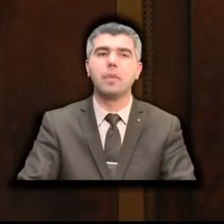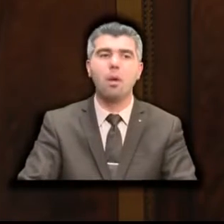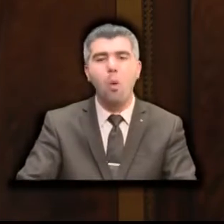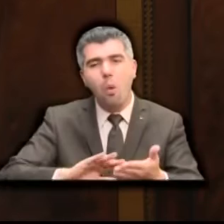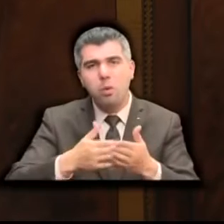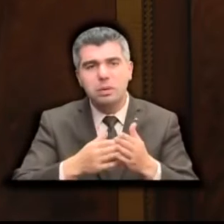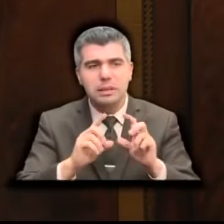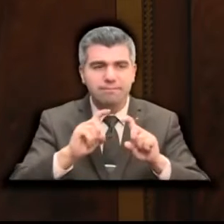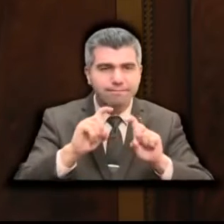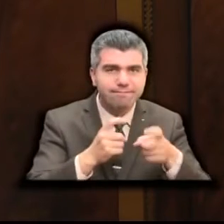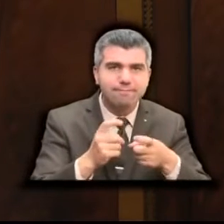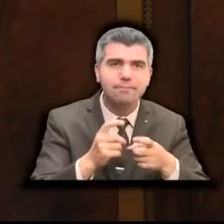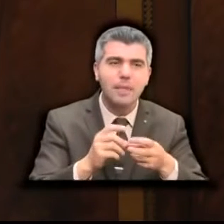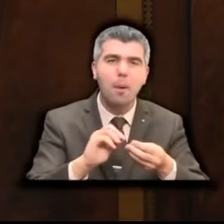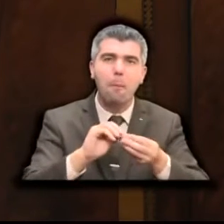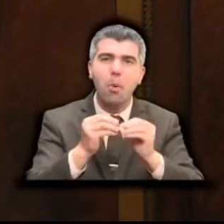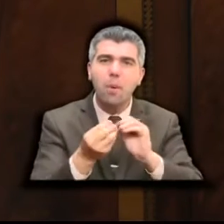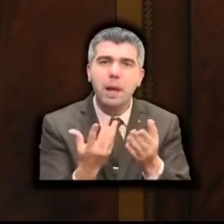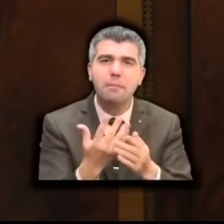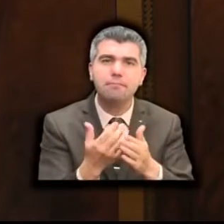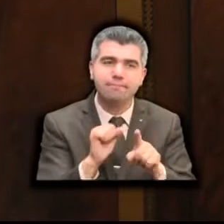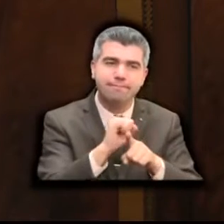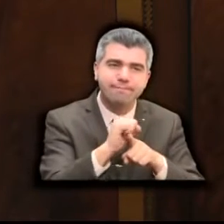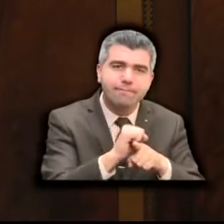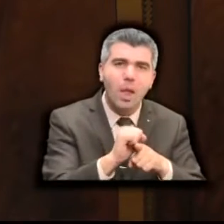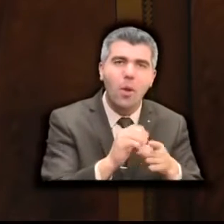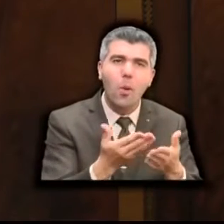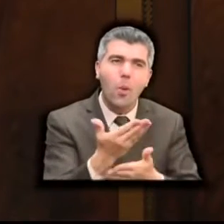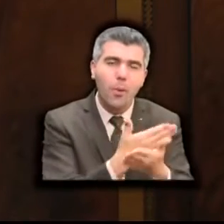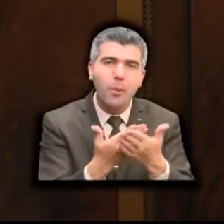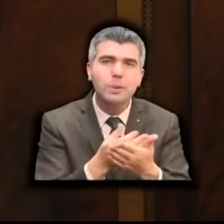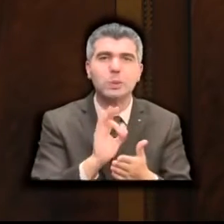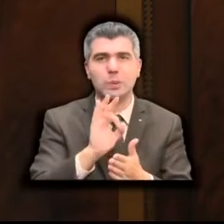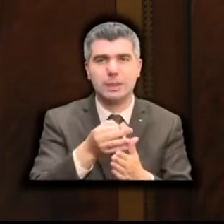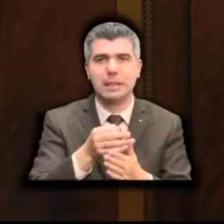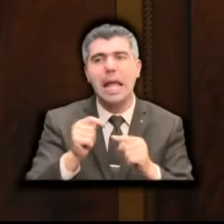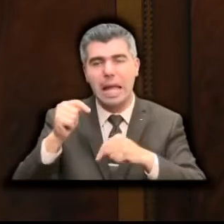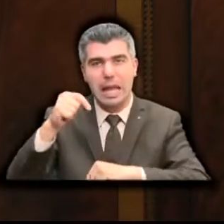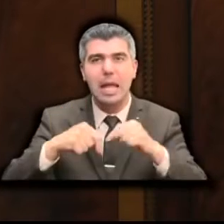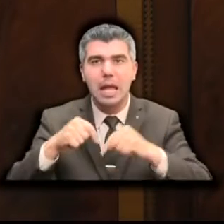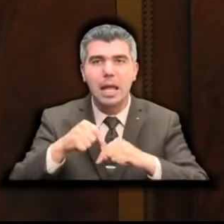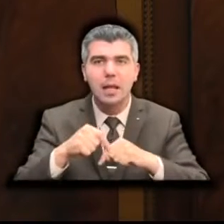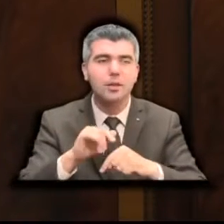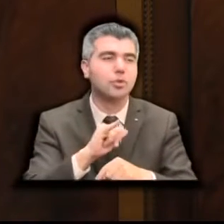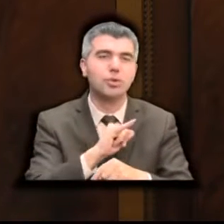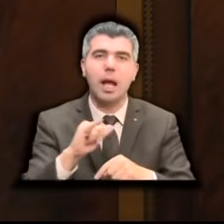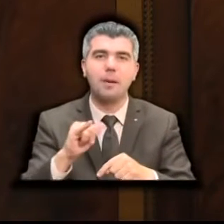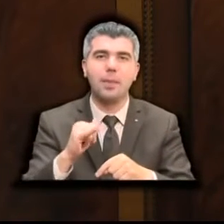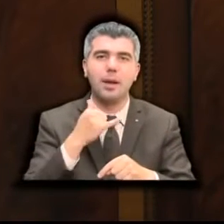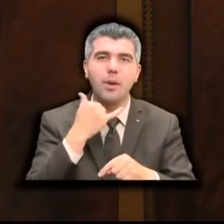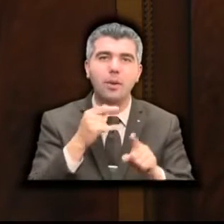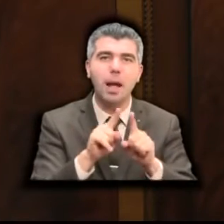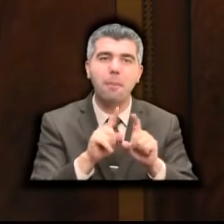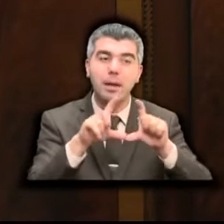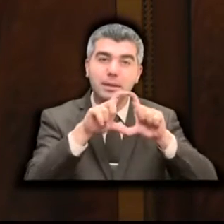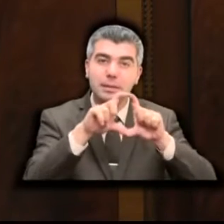ومهما اختلفنا في تقييم هذا النظام، ومهما طرحنا من اختلالات تعتريه، فلا يمكننا أن نختلف أن هذا النظام